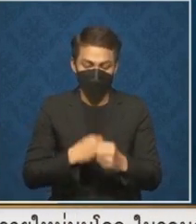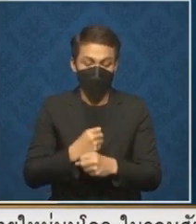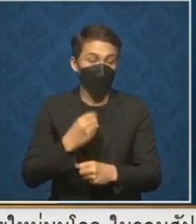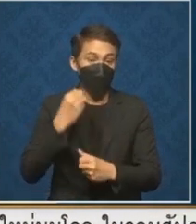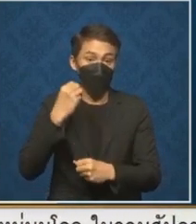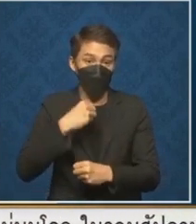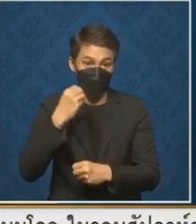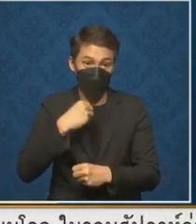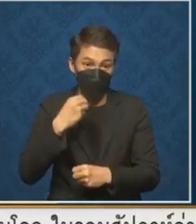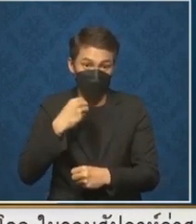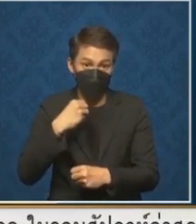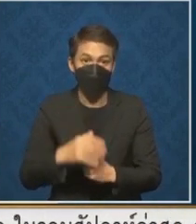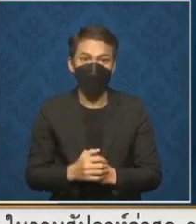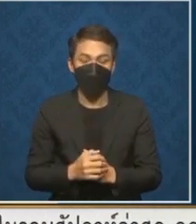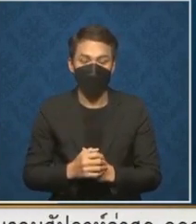ทุกปีเนี่ย